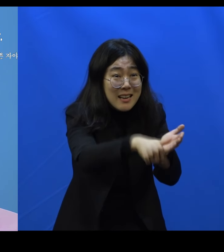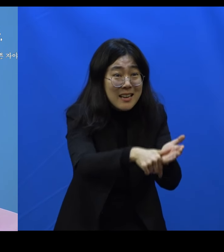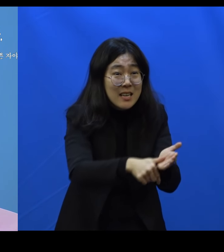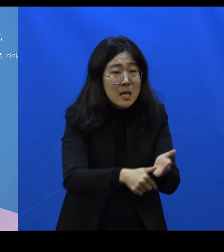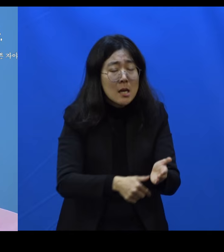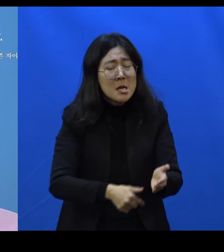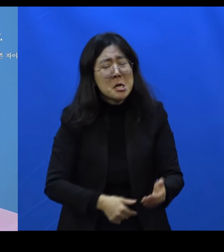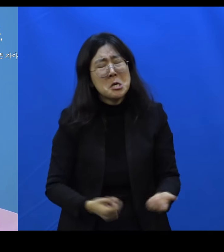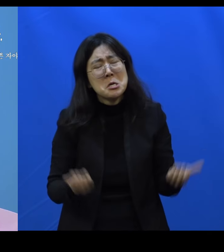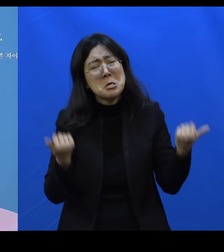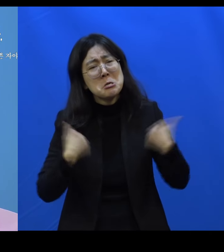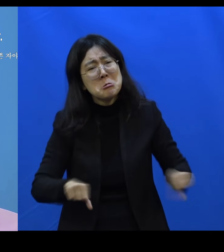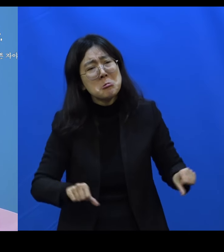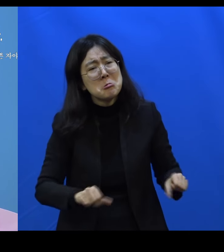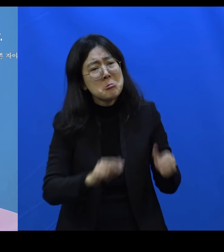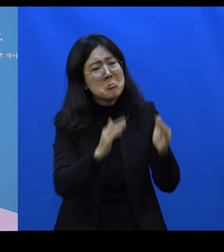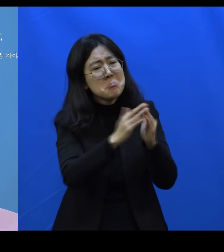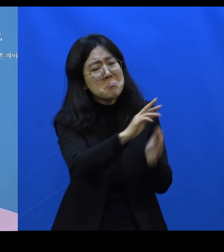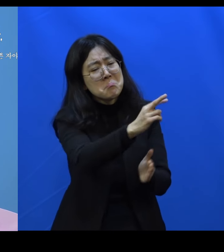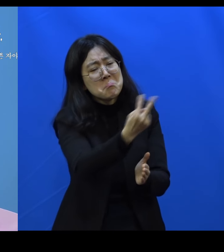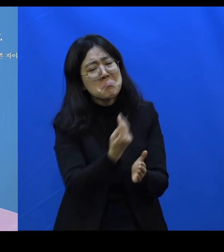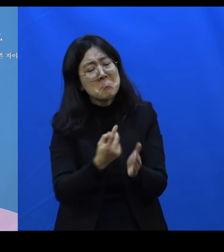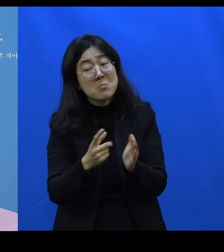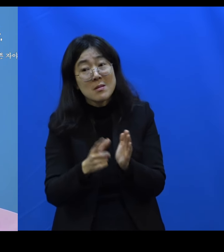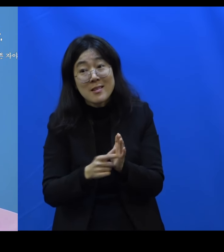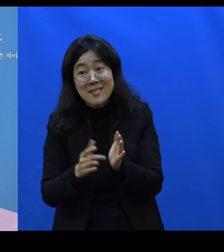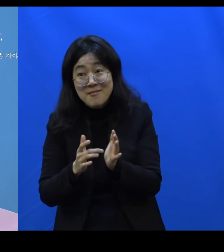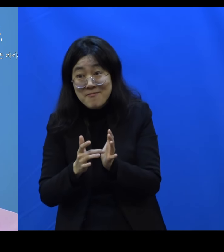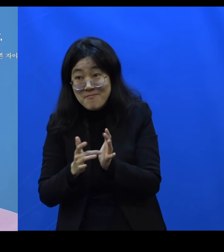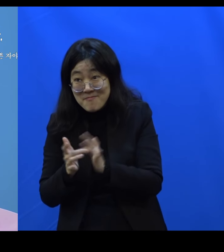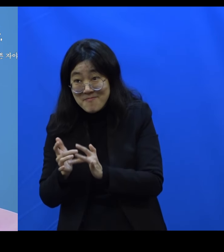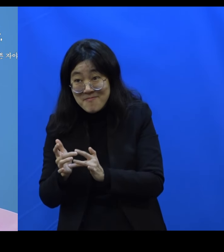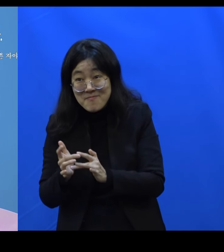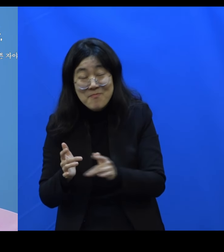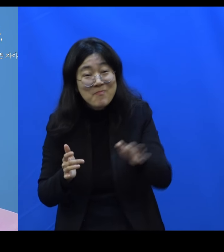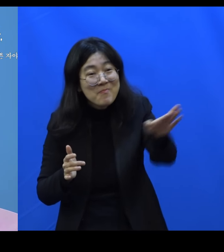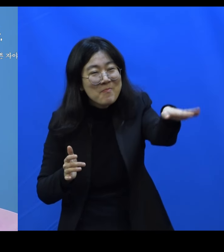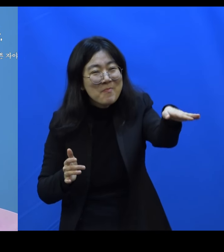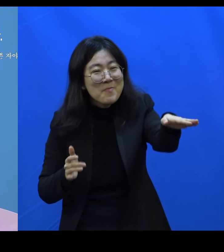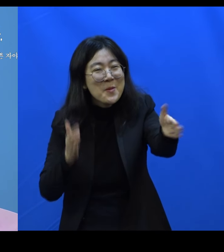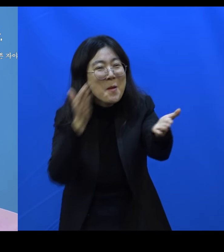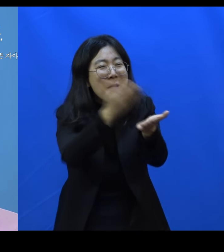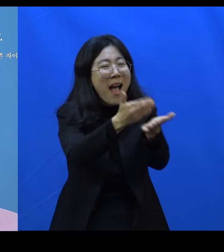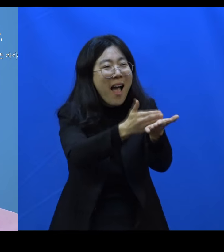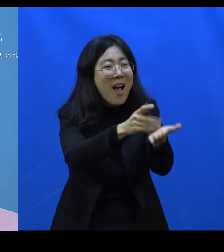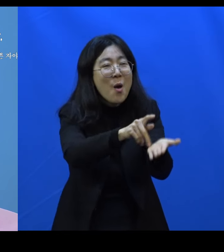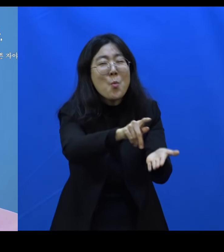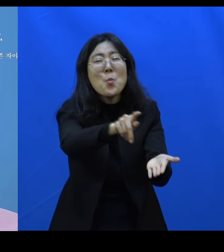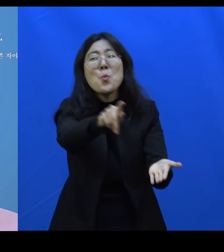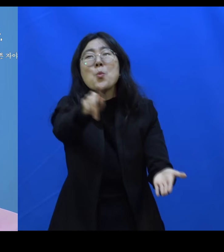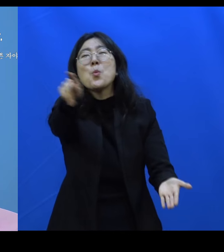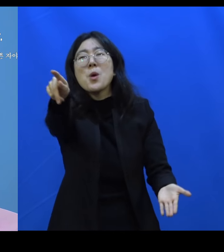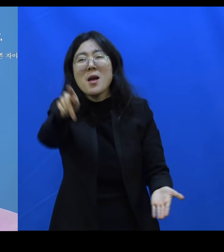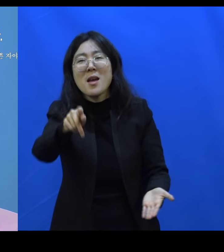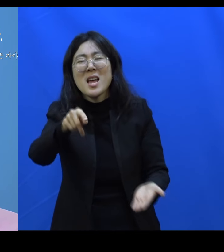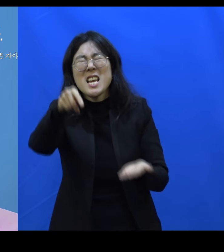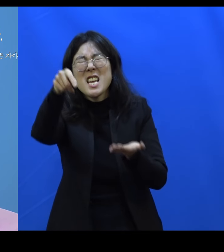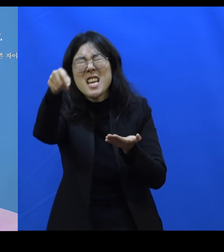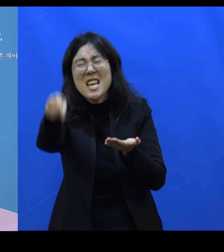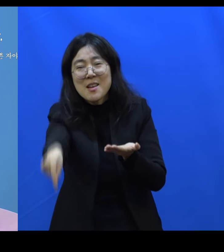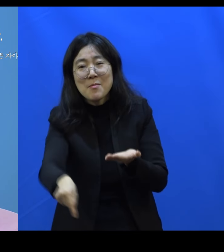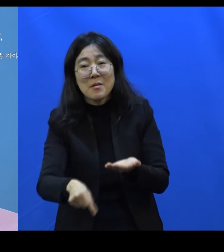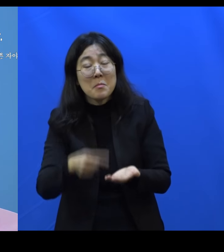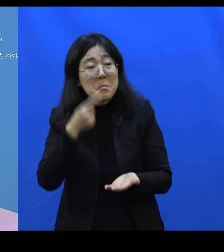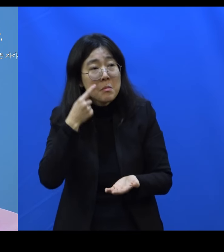그물을 싣고 집으로 돌아가는 그 시점에 주님이 찾아오시고 깊은 데로 가서 그물을 내려라. 만선의